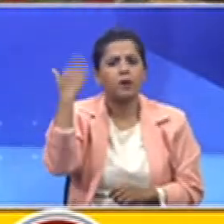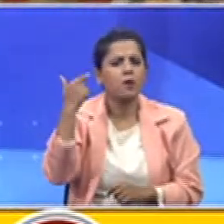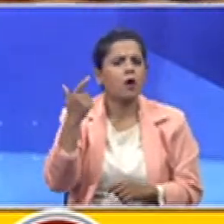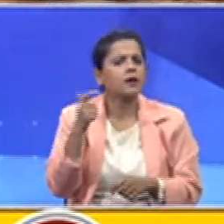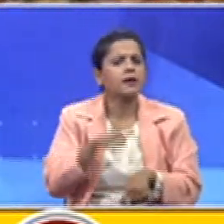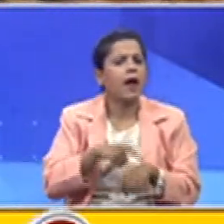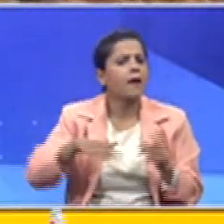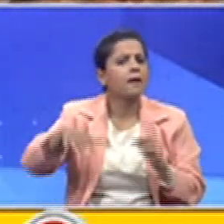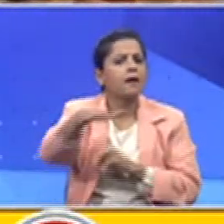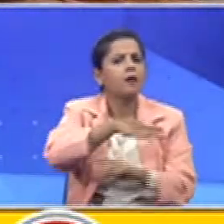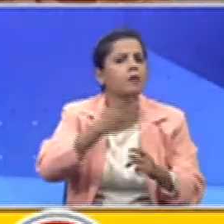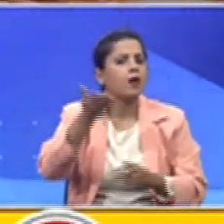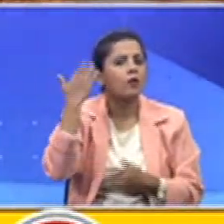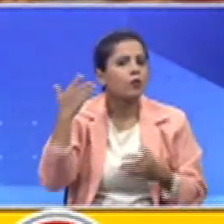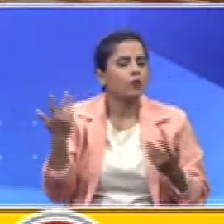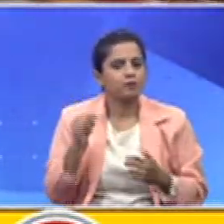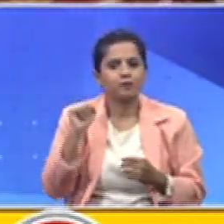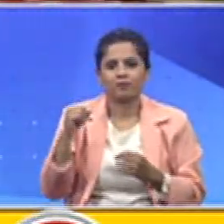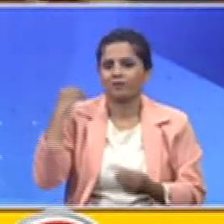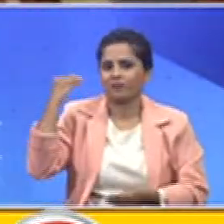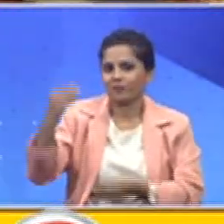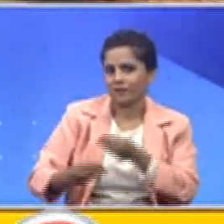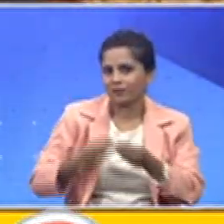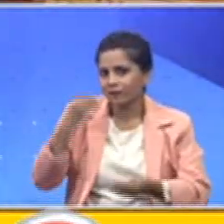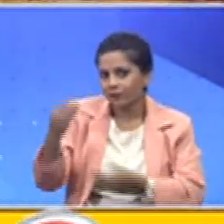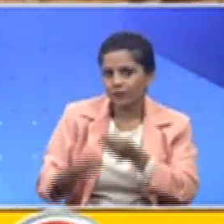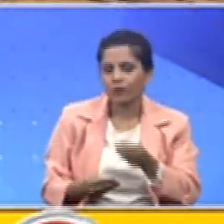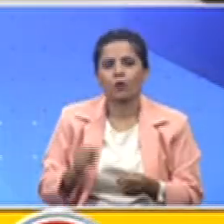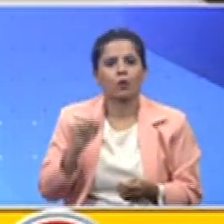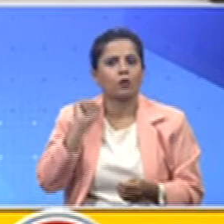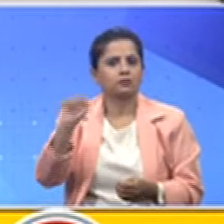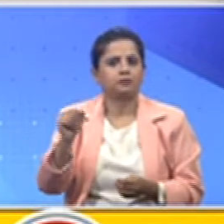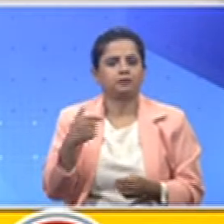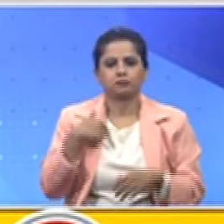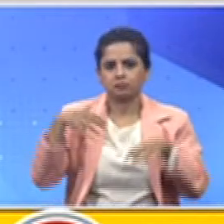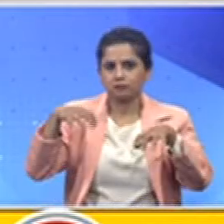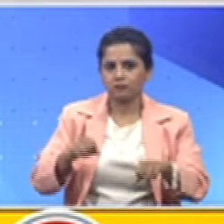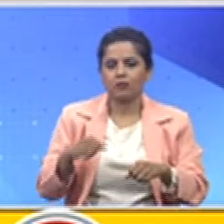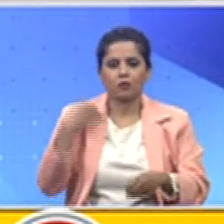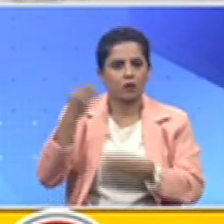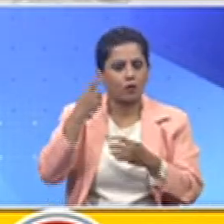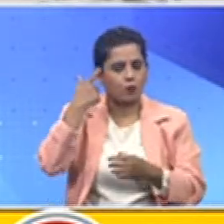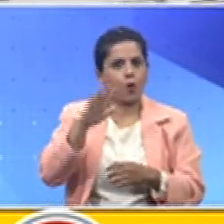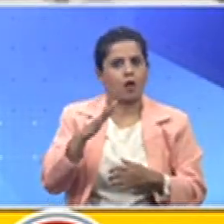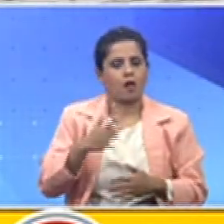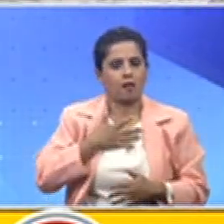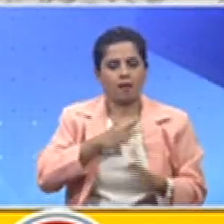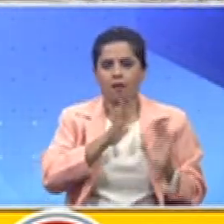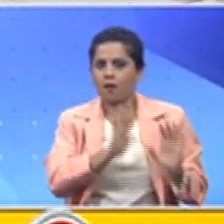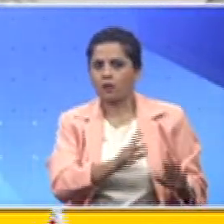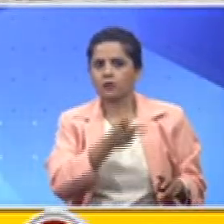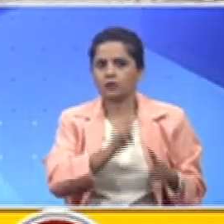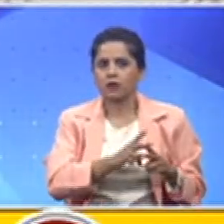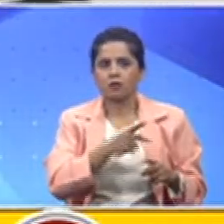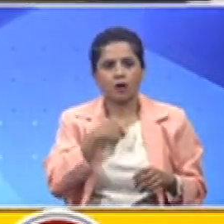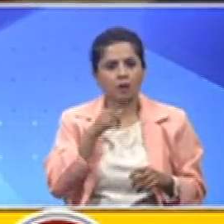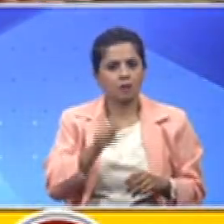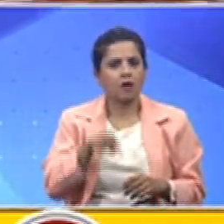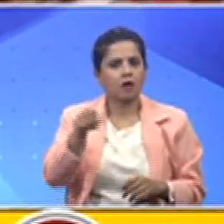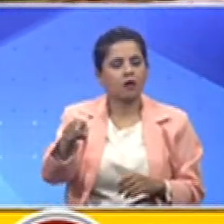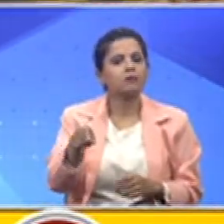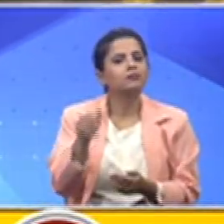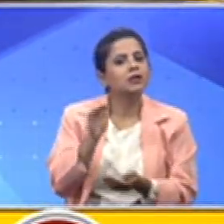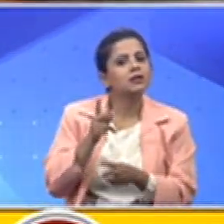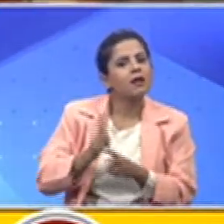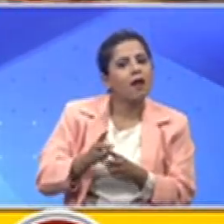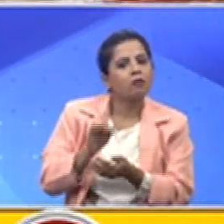था। अपनी परंपराओं, अपनी धरोहरों को जीवंत रखने के लिए हमें उन्हें सहेजना होता